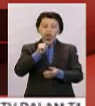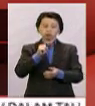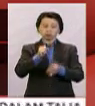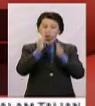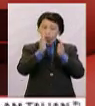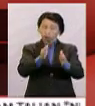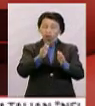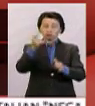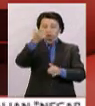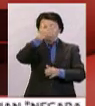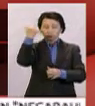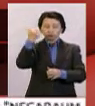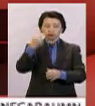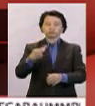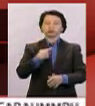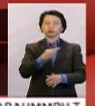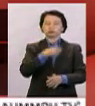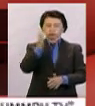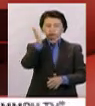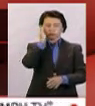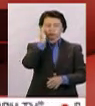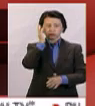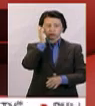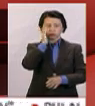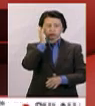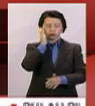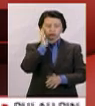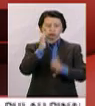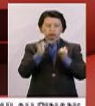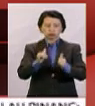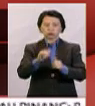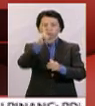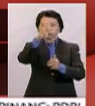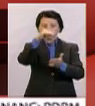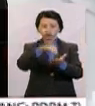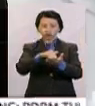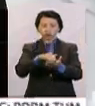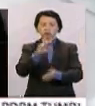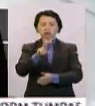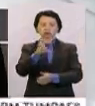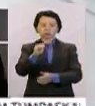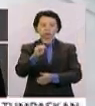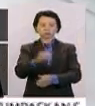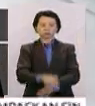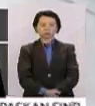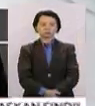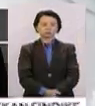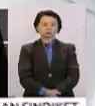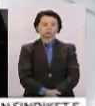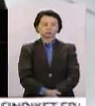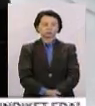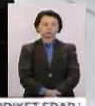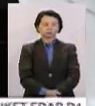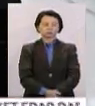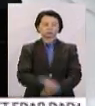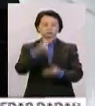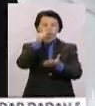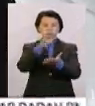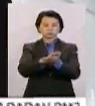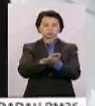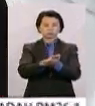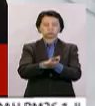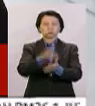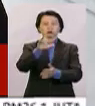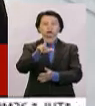consideration because we all know in the current minimum wage of RM1,000. Suri rumah yang layak